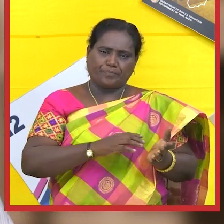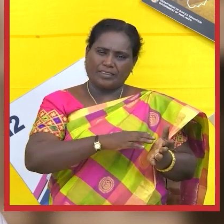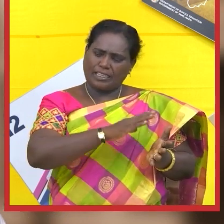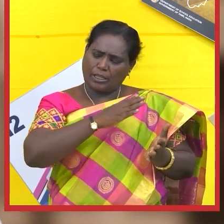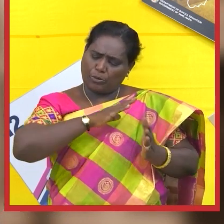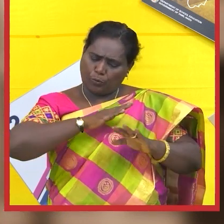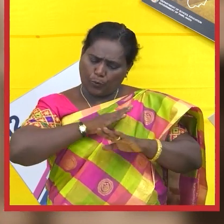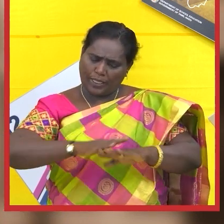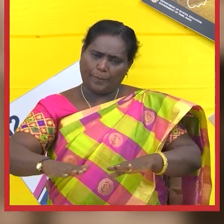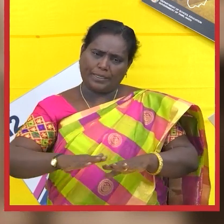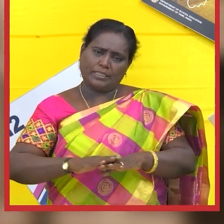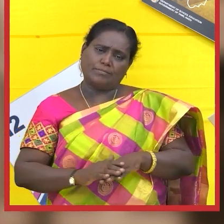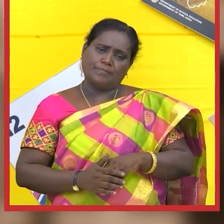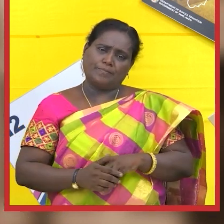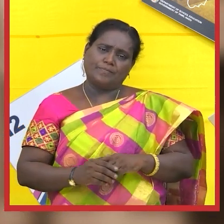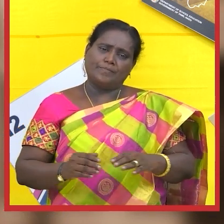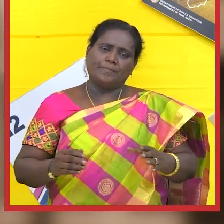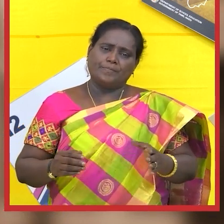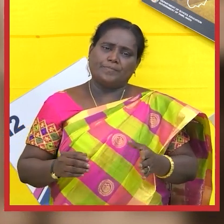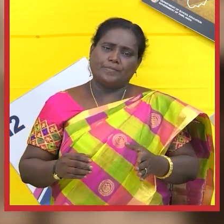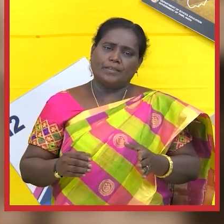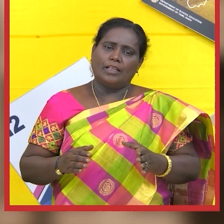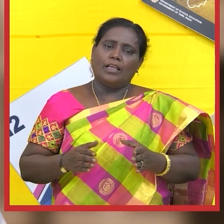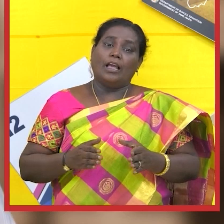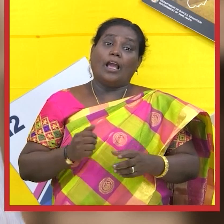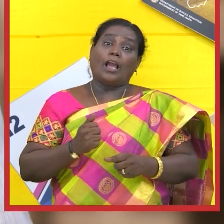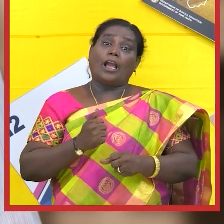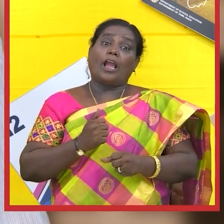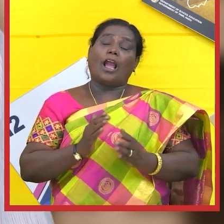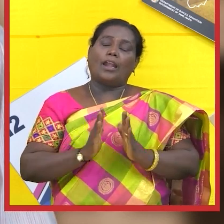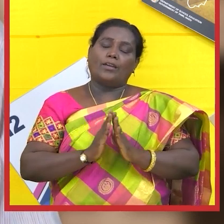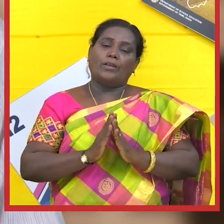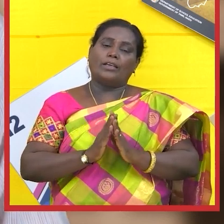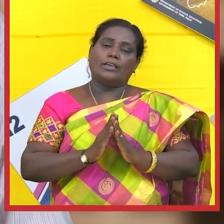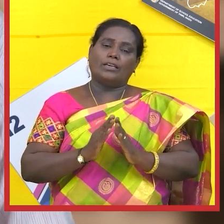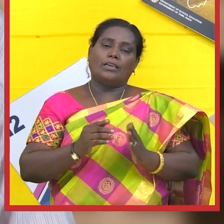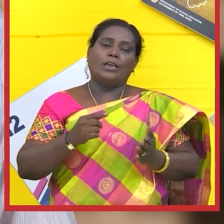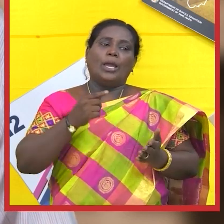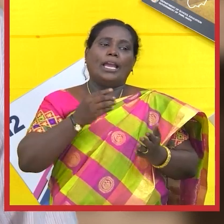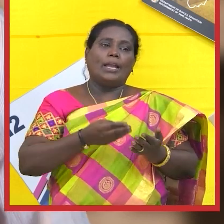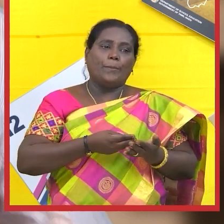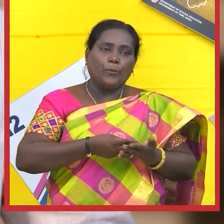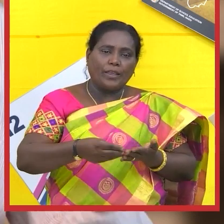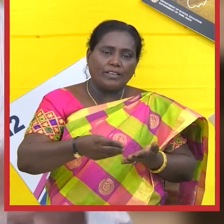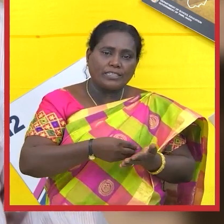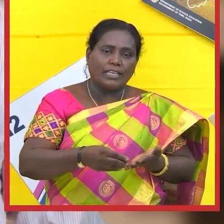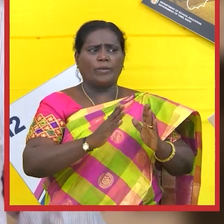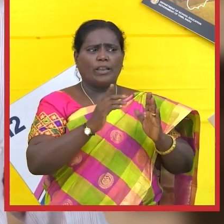அதே சமயத்தில் இதையும் நான் உங்களுக்கு நினைவுபடுத்த விரும்புகிறேன். கடவுளுக்கு இறைபணி செய்வதற்காக இளம் பெண்களை அந்த காலத்திலே